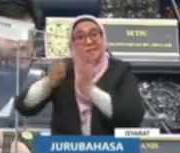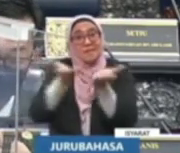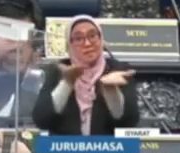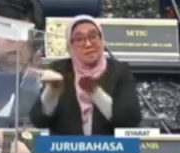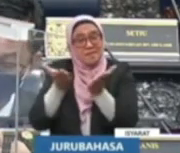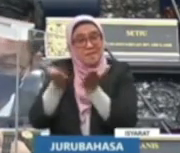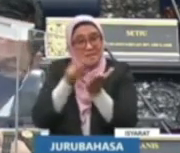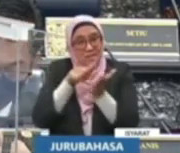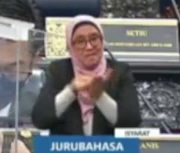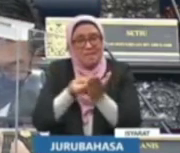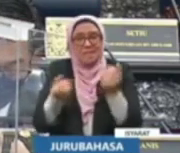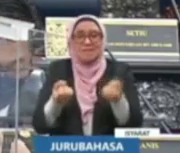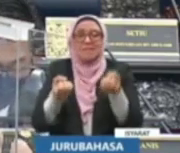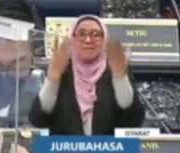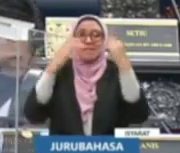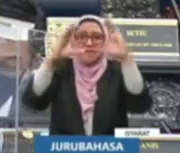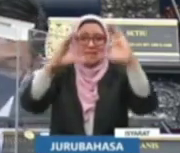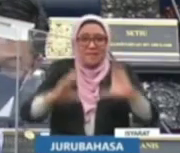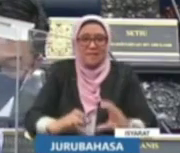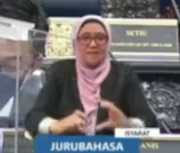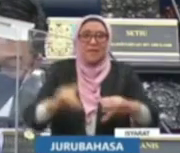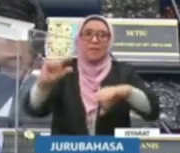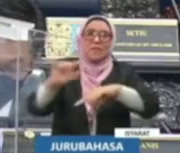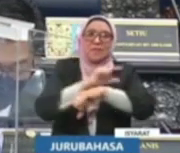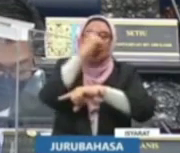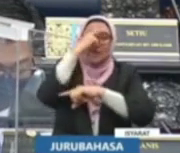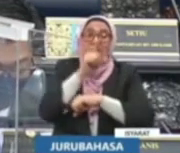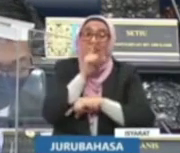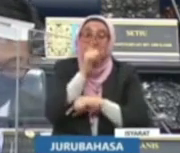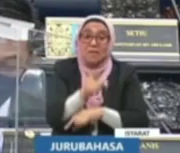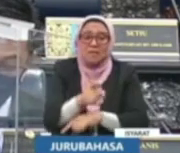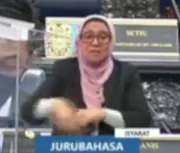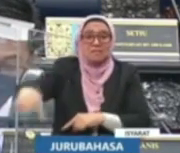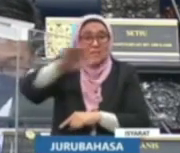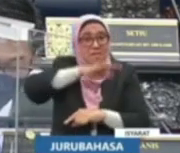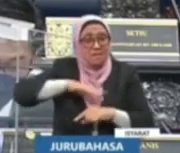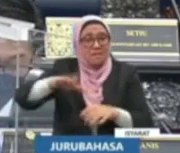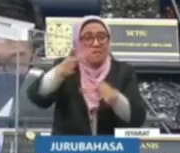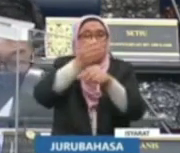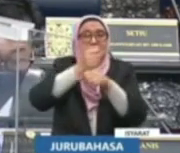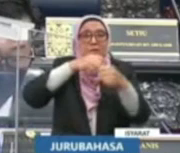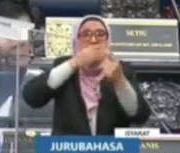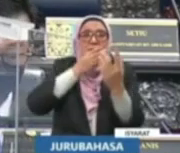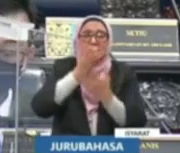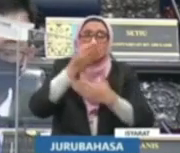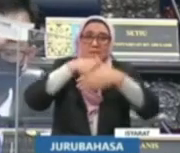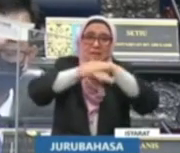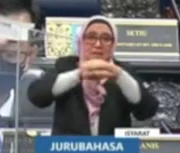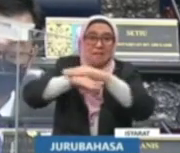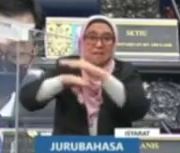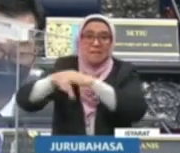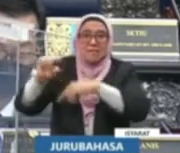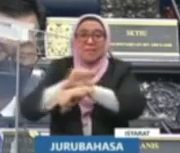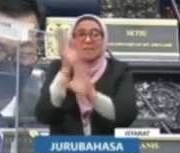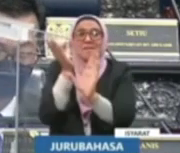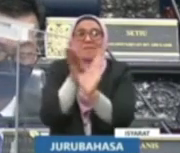sebagai saluran atau setuju dibilang pakai untuk memastikan orang ramai dapat mengakses perkembangan perbankan asas dengan mudah